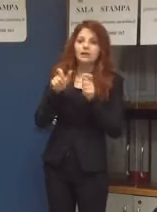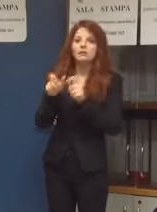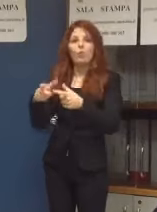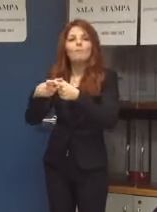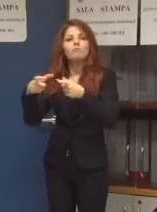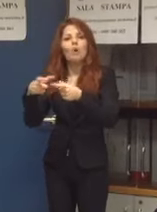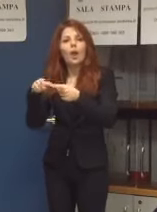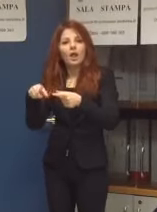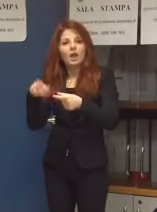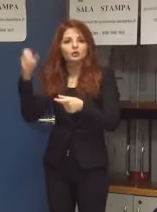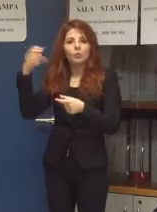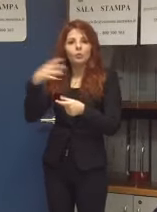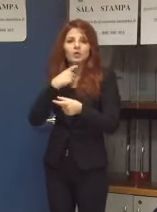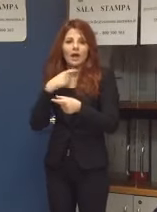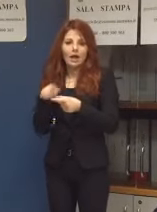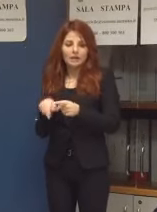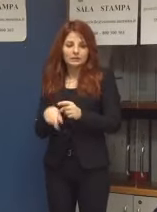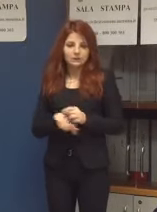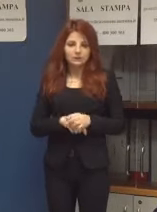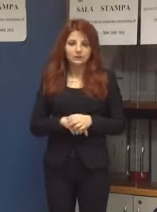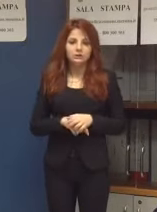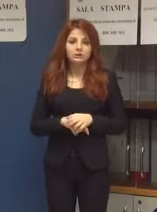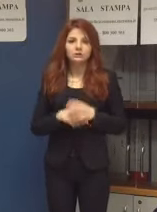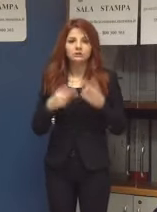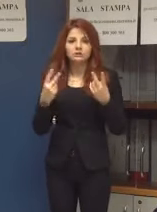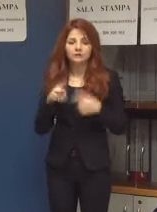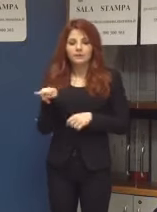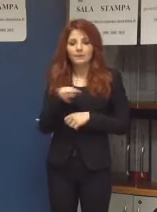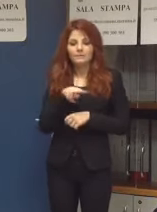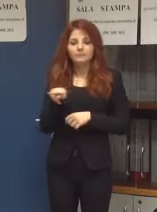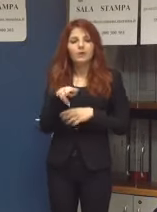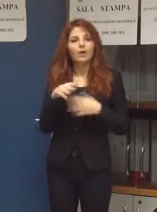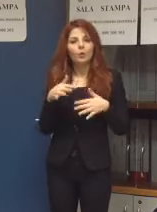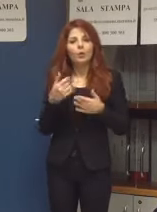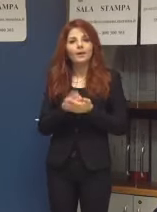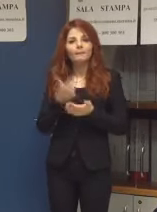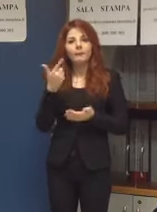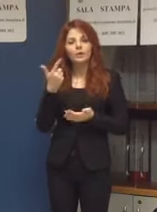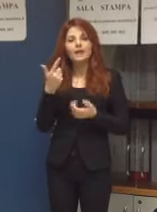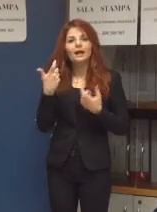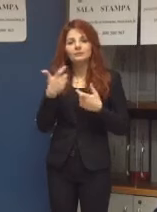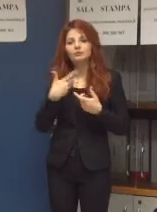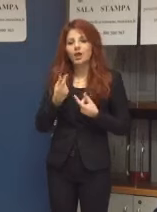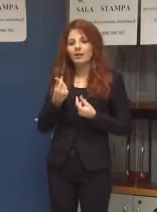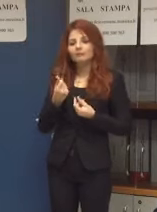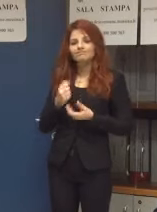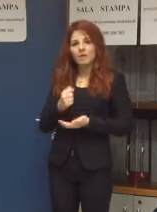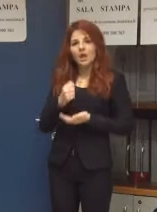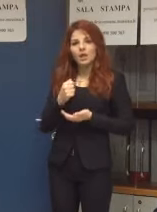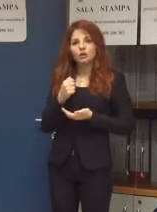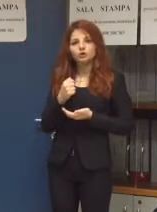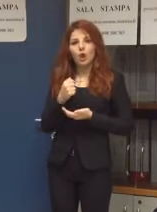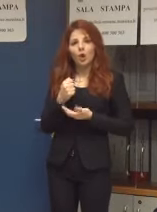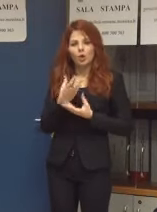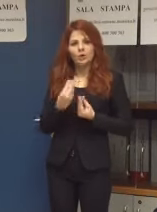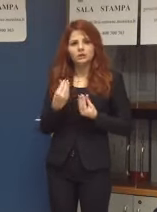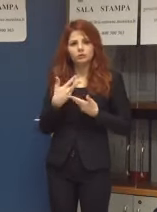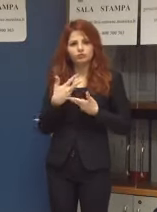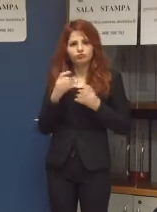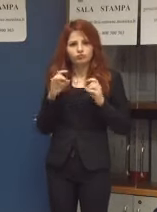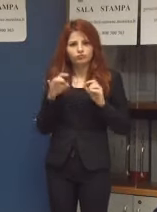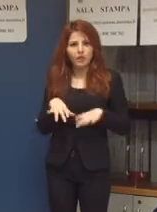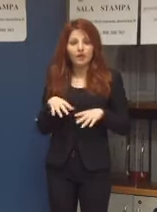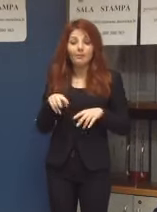molto importante, molto significativo, in cui sono in ballo diverse risorse, ma anche qui vi ripeto, i controlli